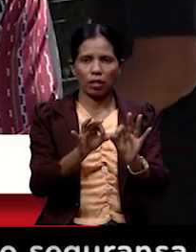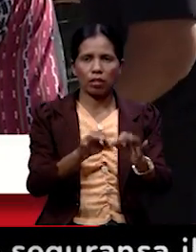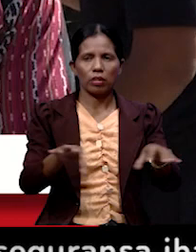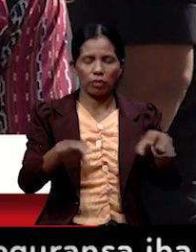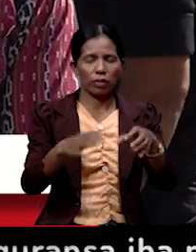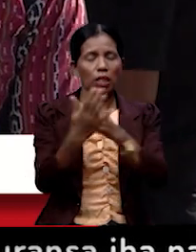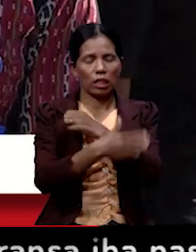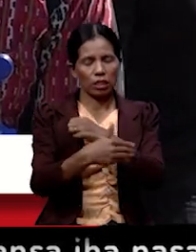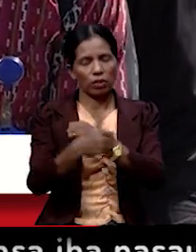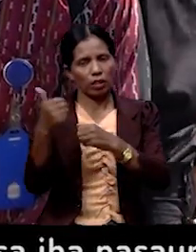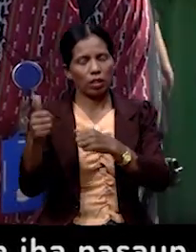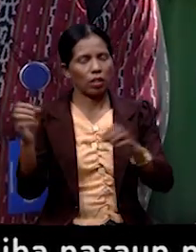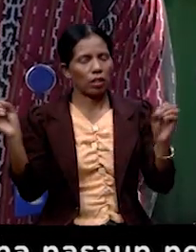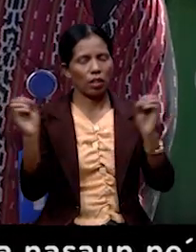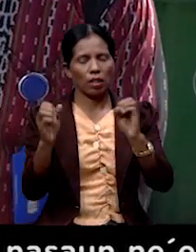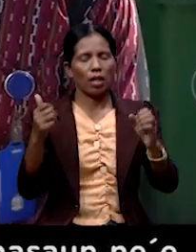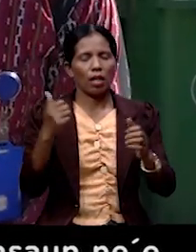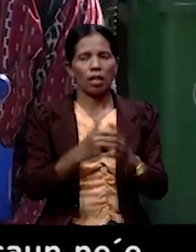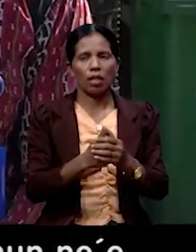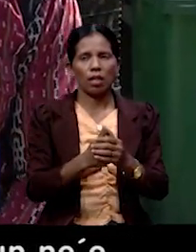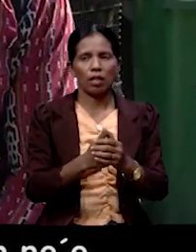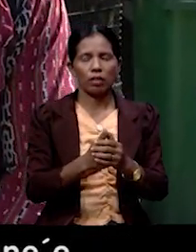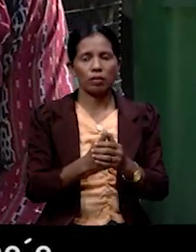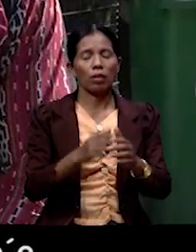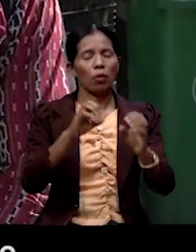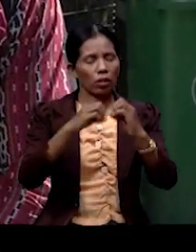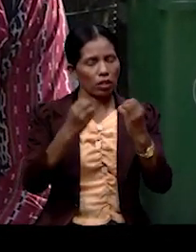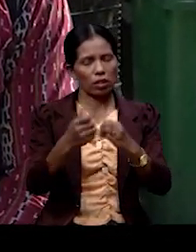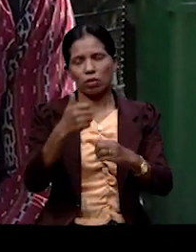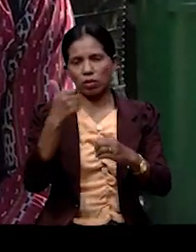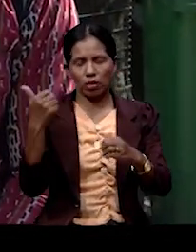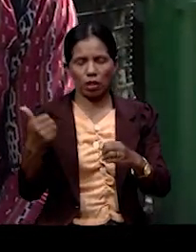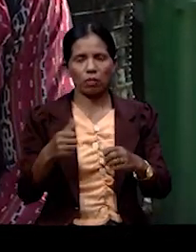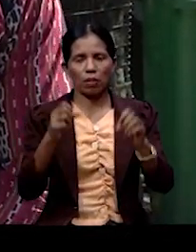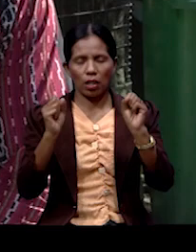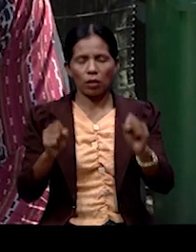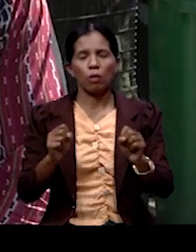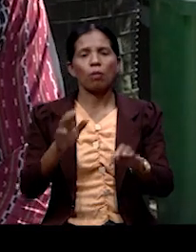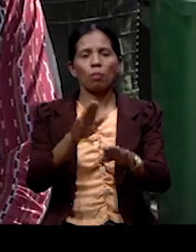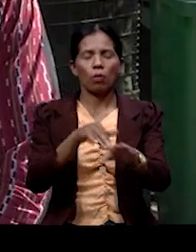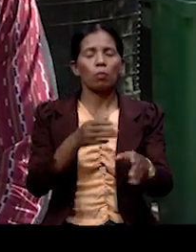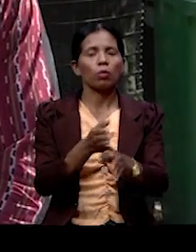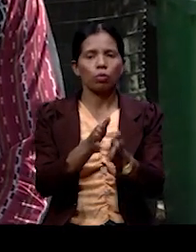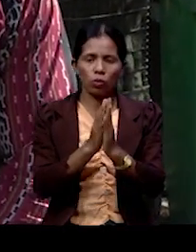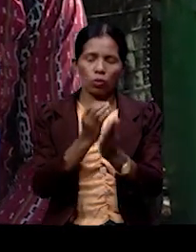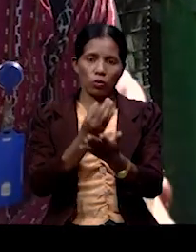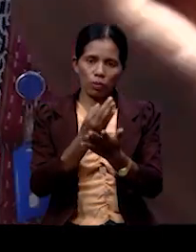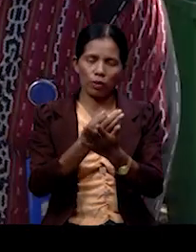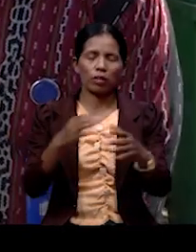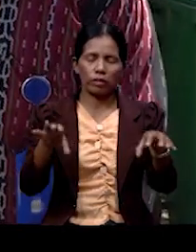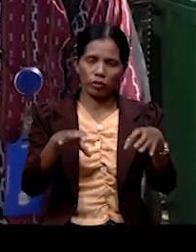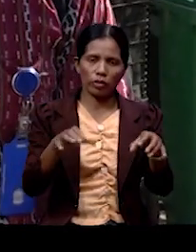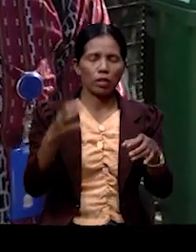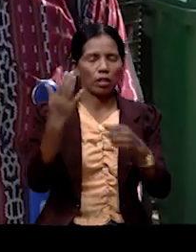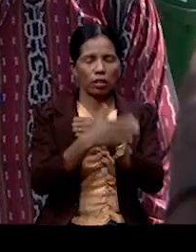dia. Laihatan azensi pribadi rumah kau organisasi sendiri rumah mak halo atau kalau masuk gitu deh. Entau